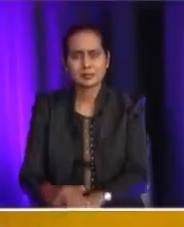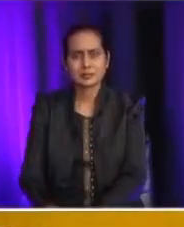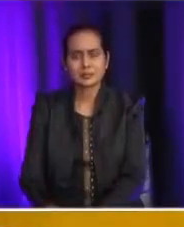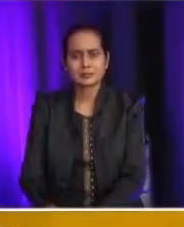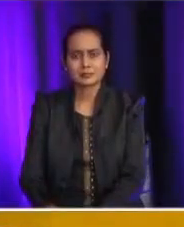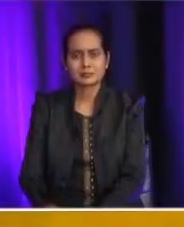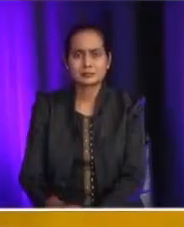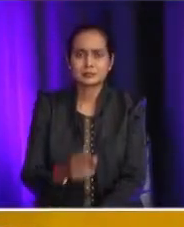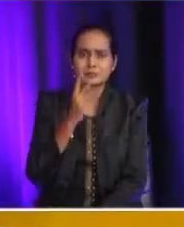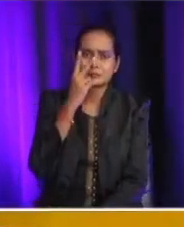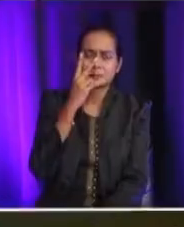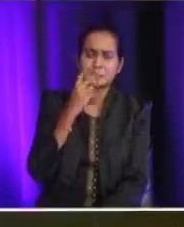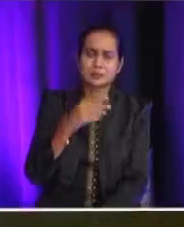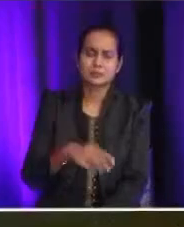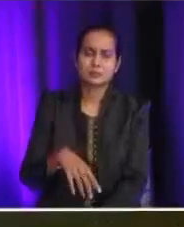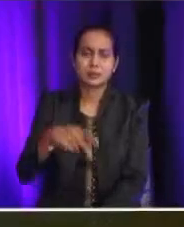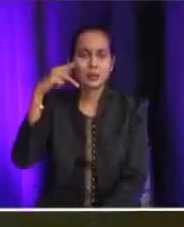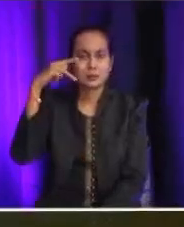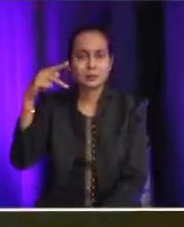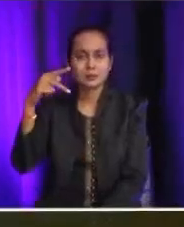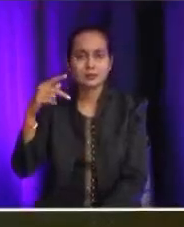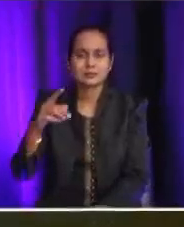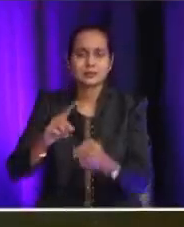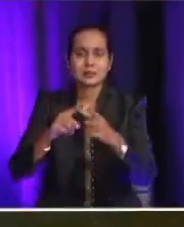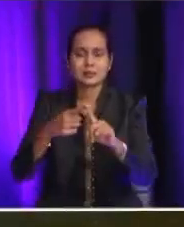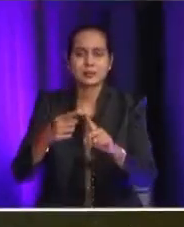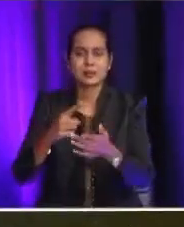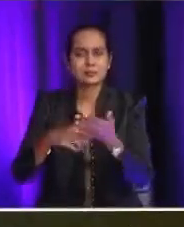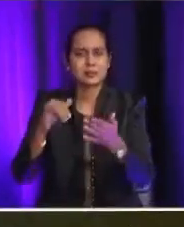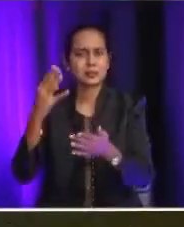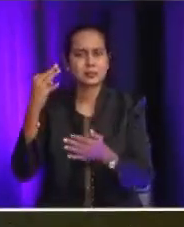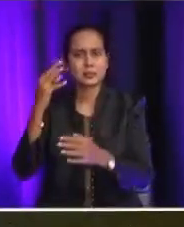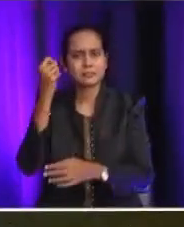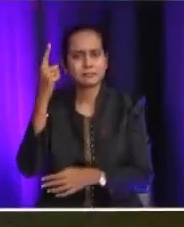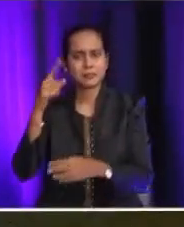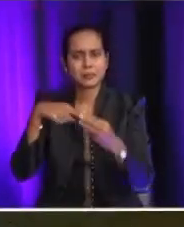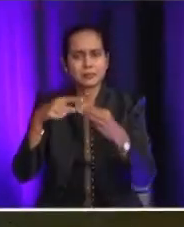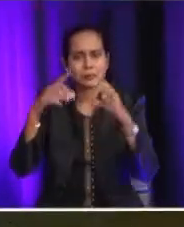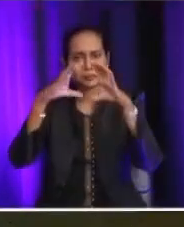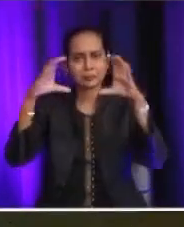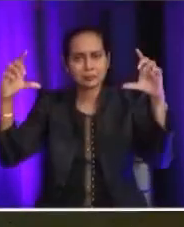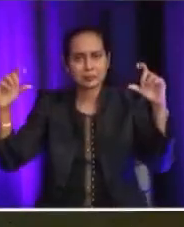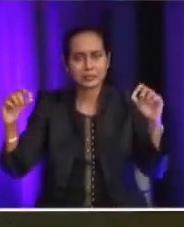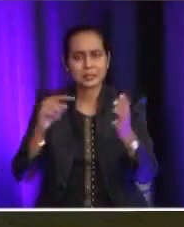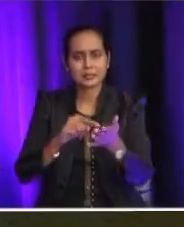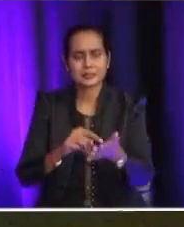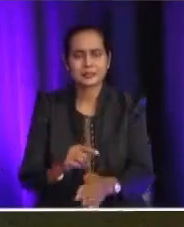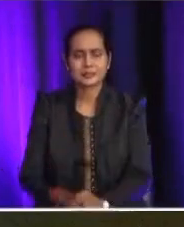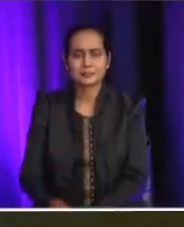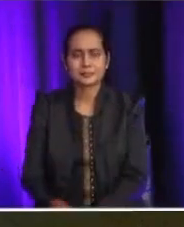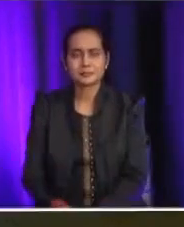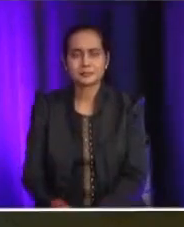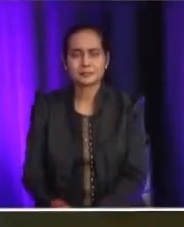pandangan kawan-kawan kita pula. Boleh? Apa yang mereka faham dengan petikan ini? Siapa nak cuba? Ya,